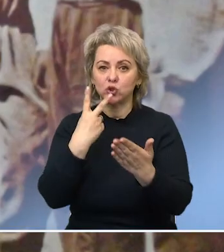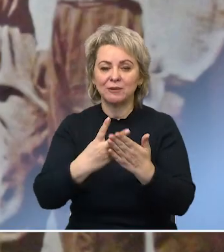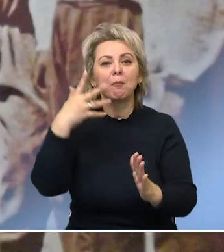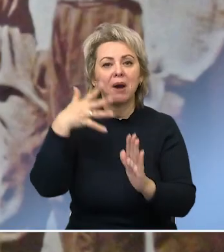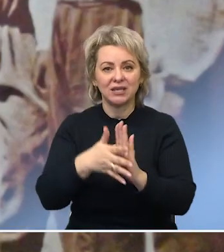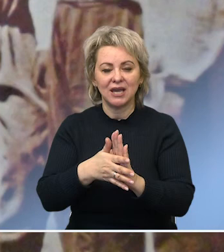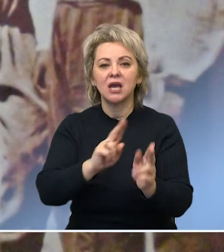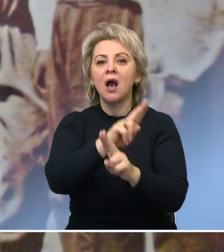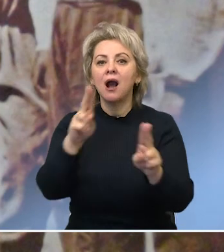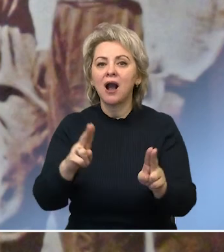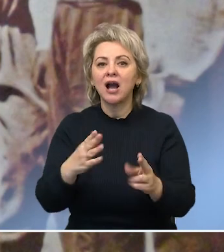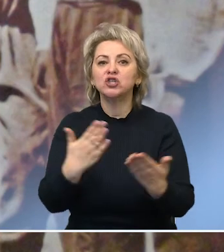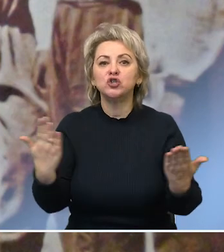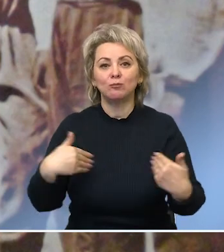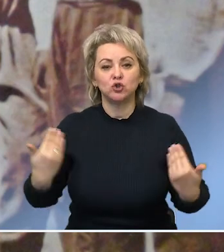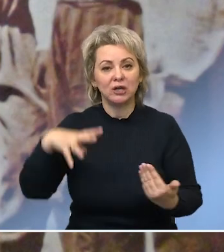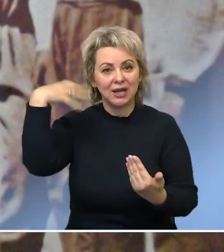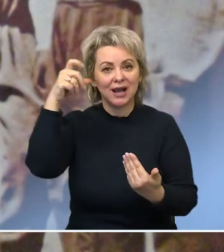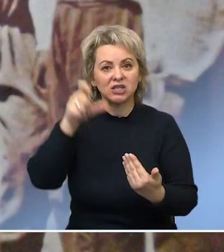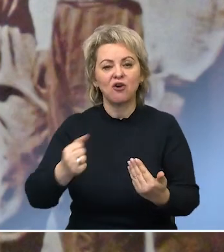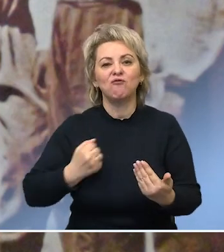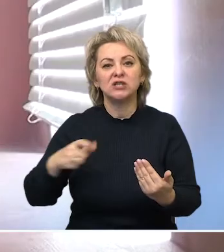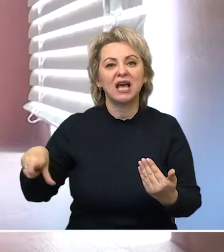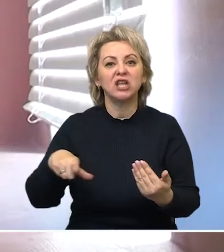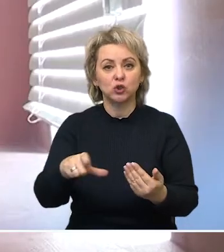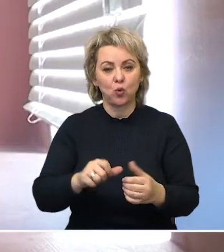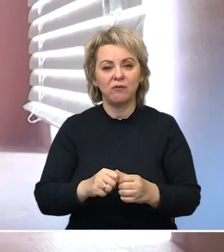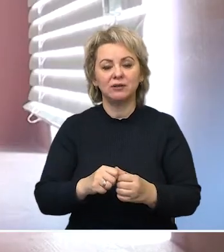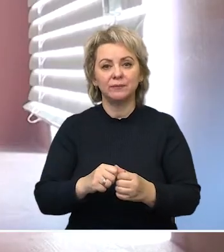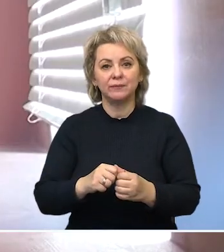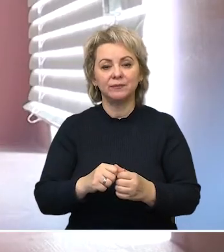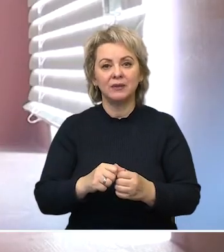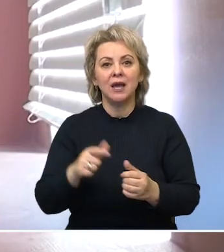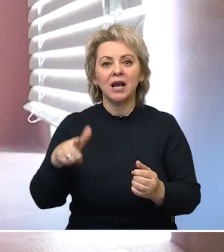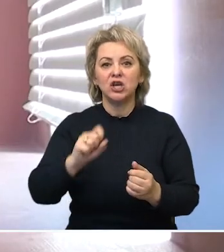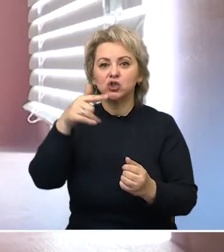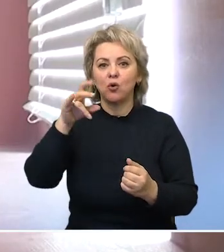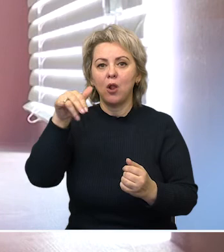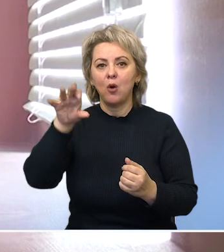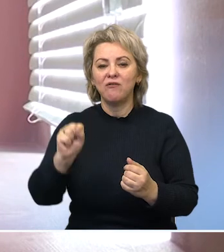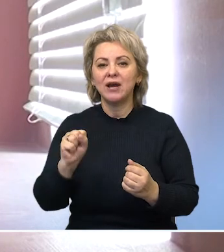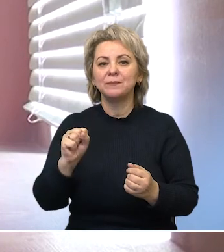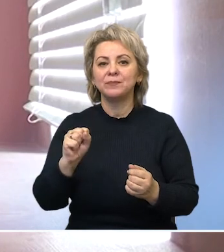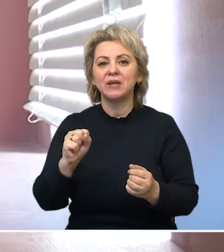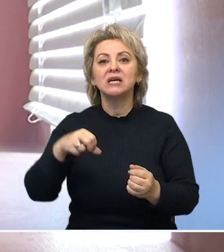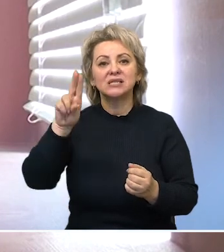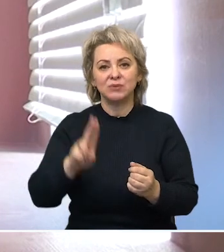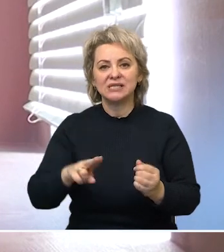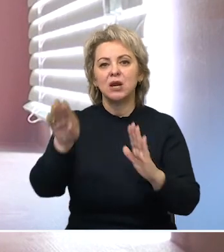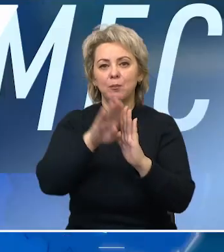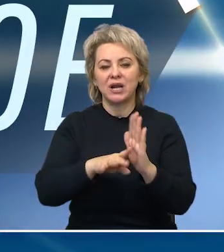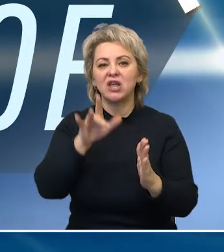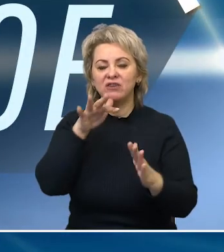и чем жили казаки войска Донского. Галина Соколова, Артем Мирошников. Специально для программы «Время.